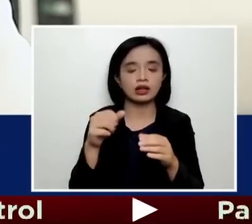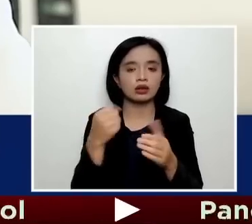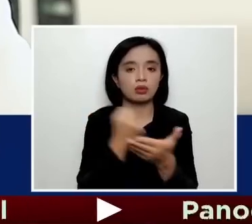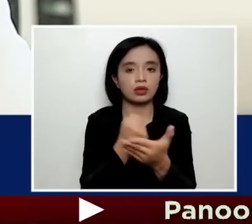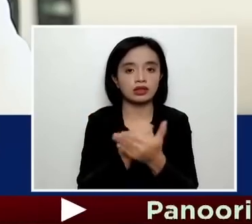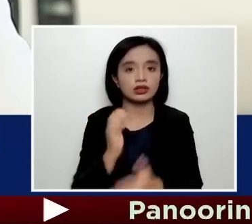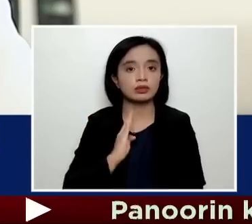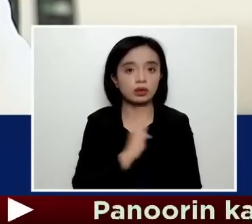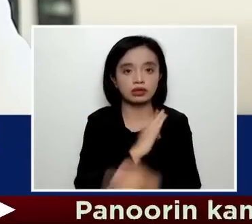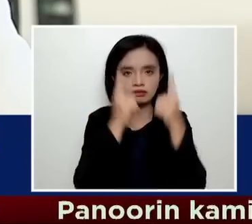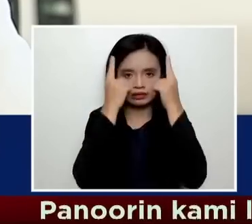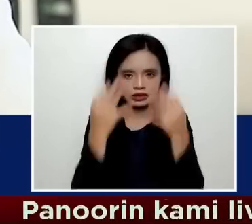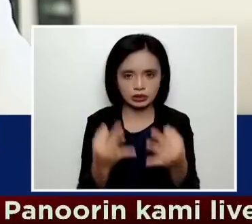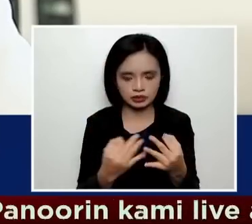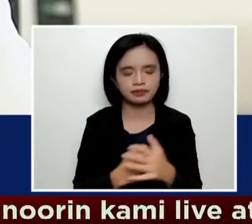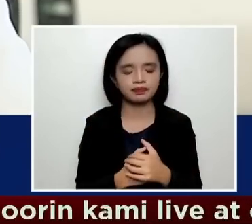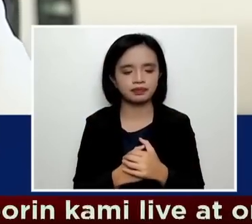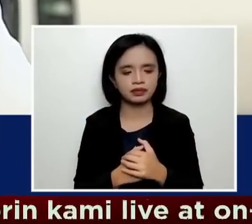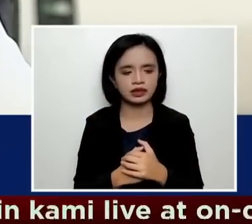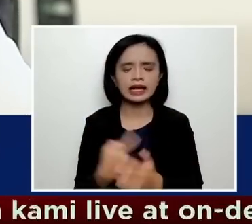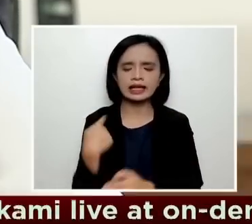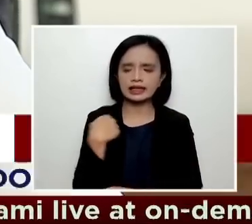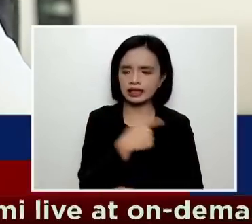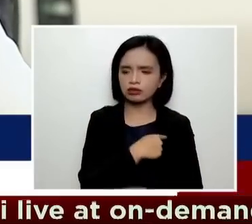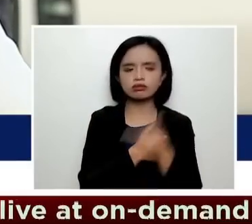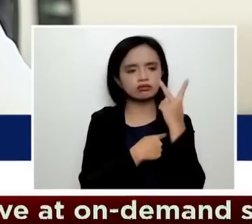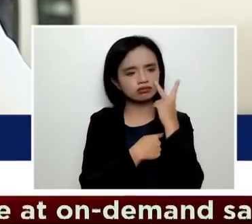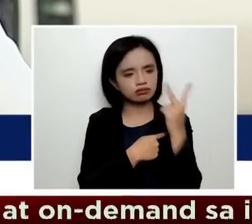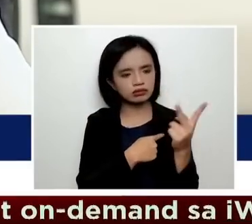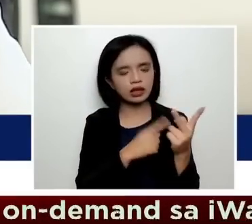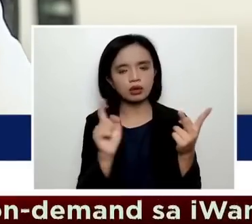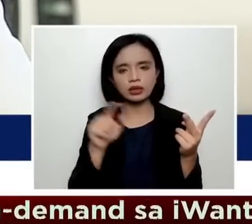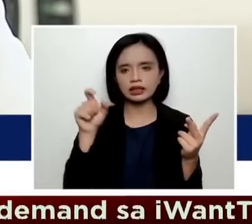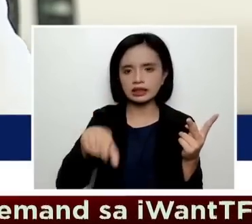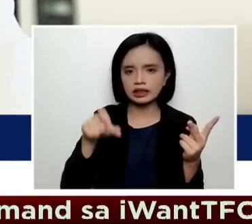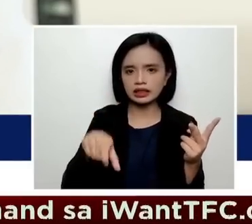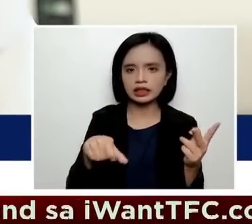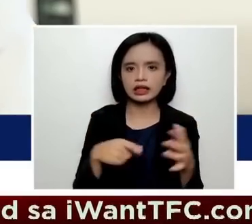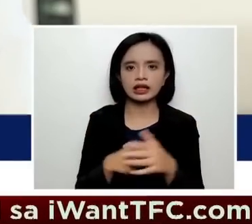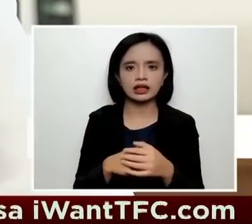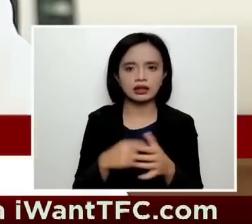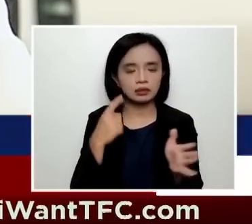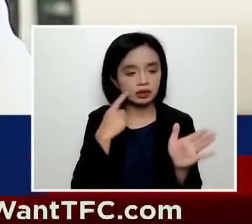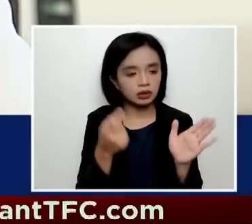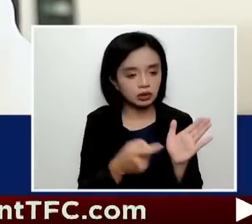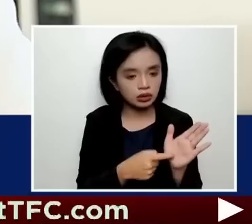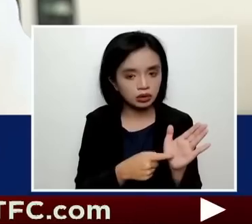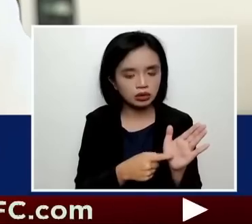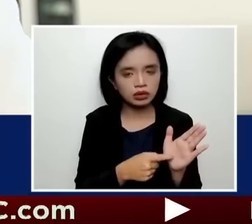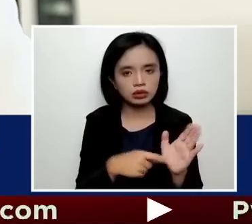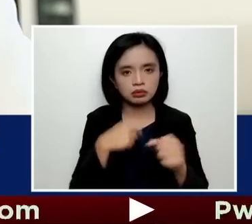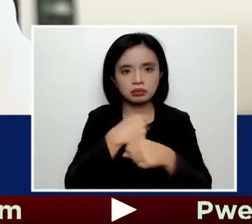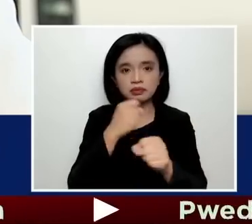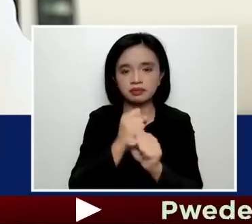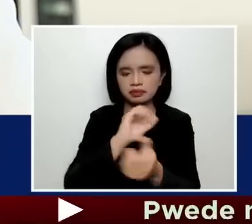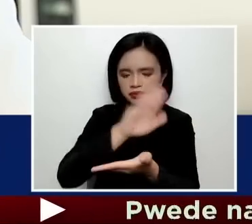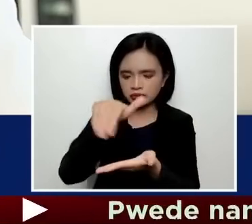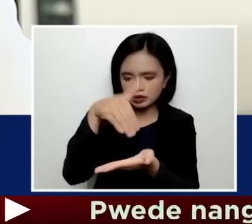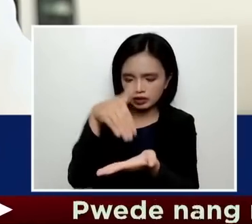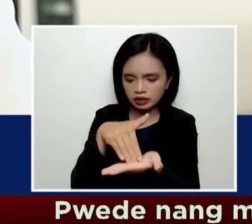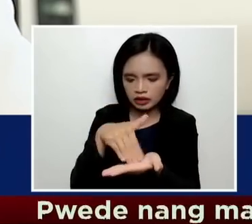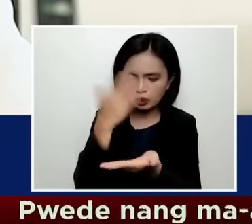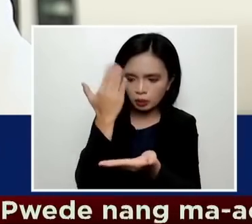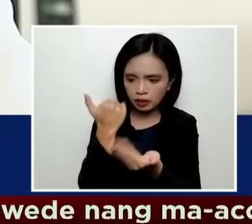pa rin natin yung pangangailangan na magtuon tayo ng pansin sa manufacturing sector kasi nariyan yung medyo